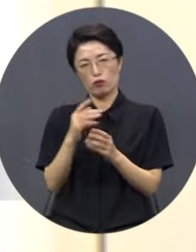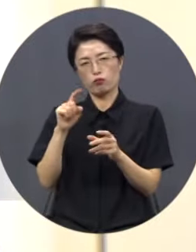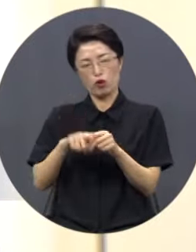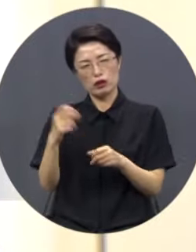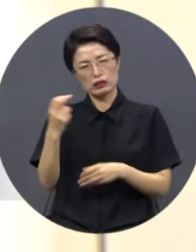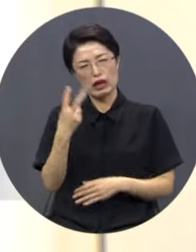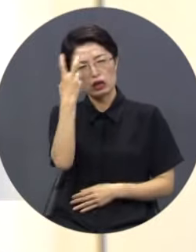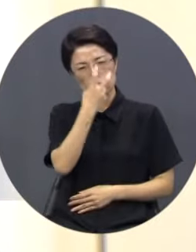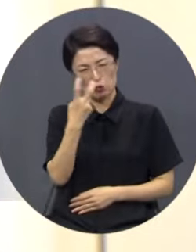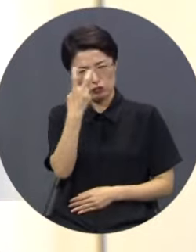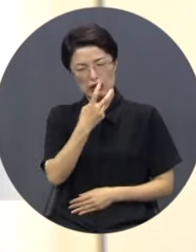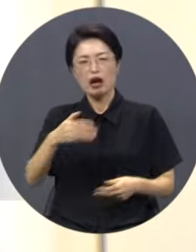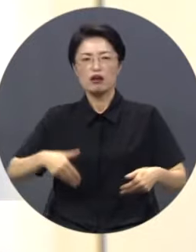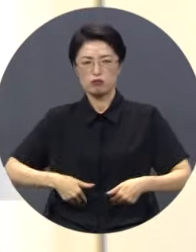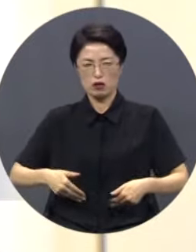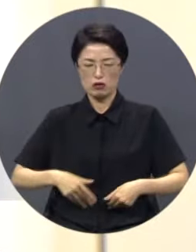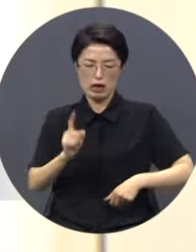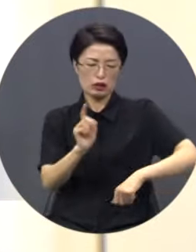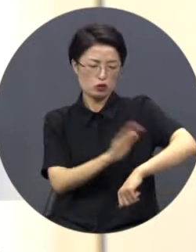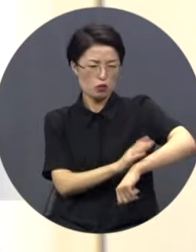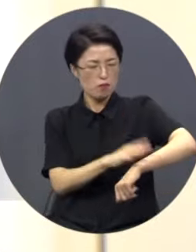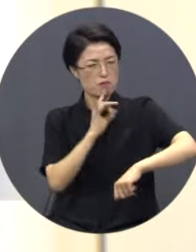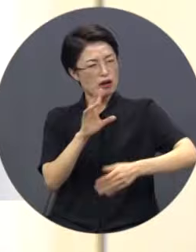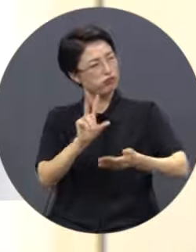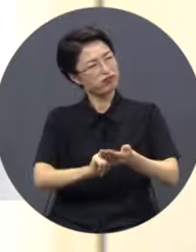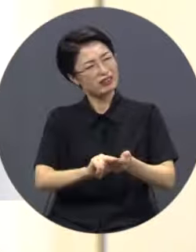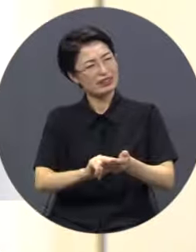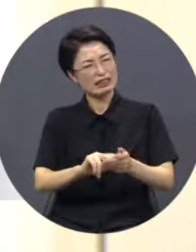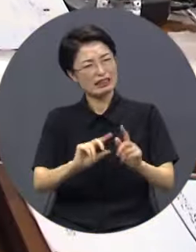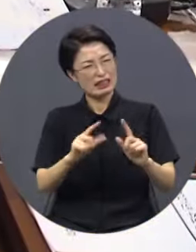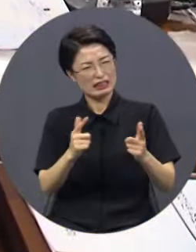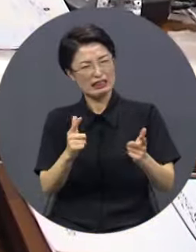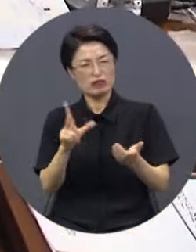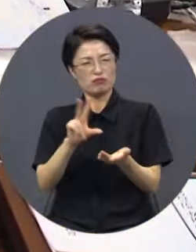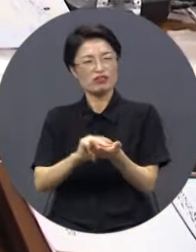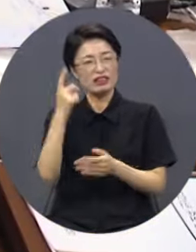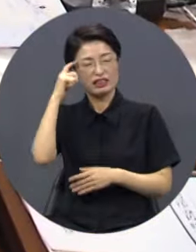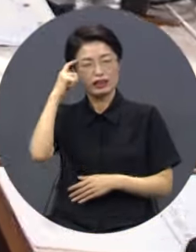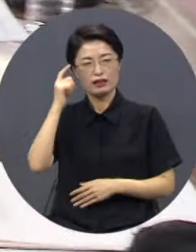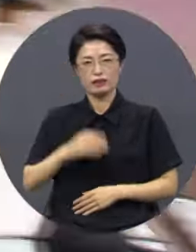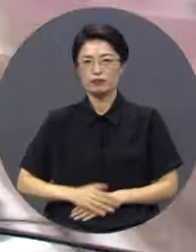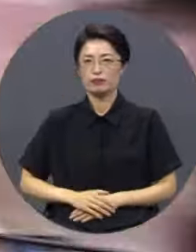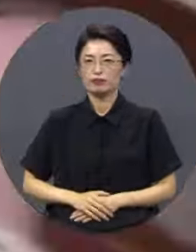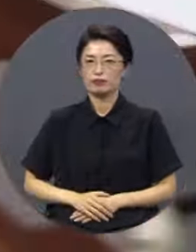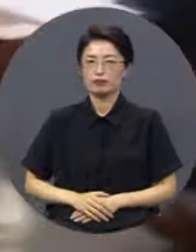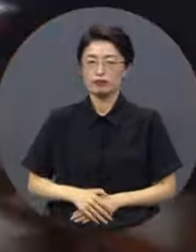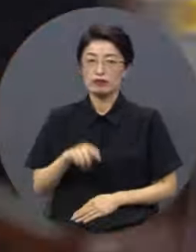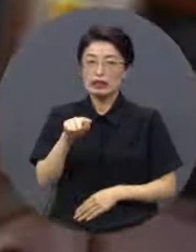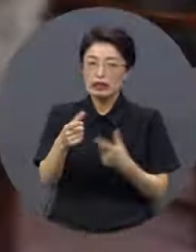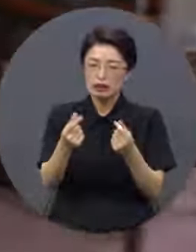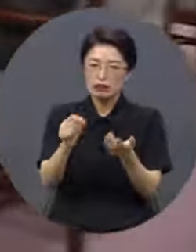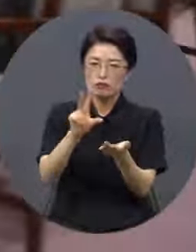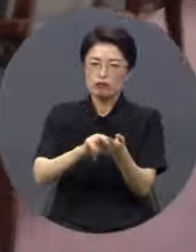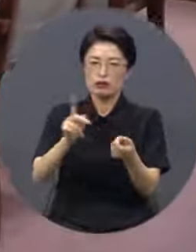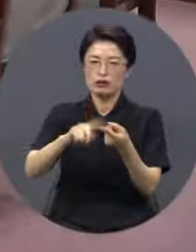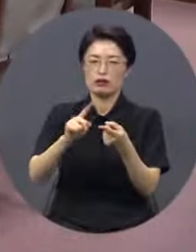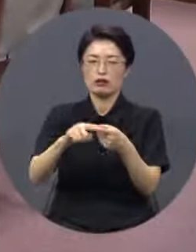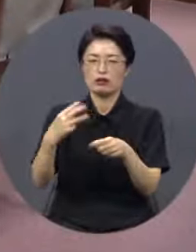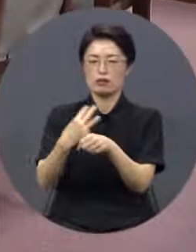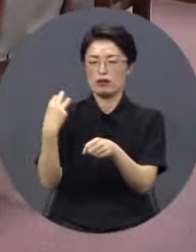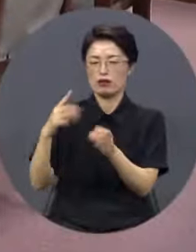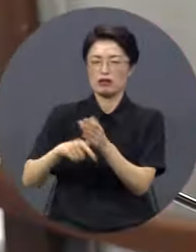그거 한쪽만 문제 있다고 볼 것인가 저는 그런 좀 문제의식이이 같은 문제는 이미 3년 전에